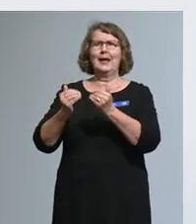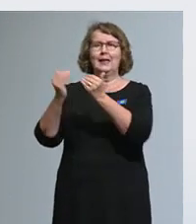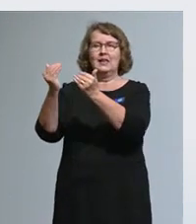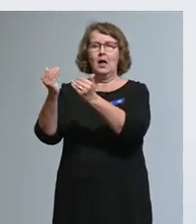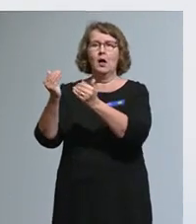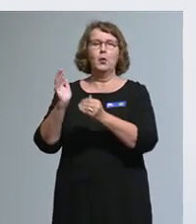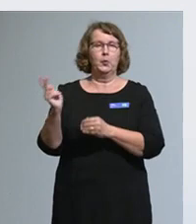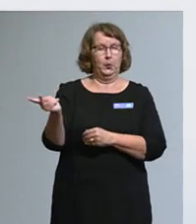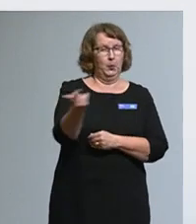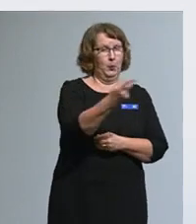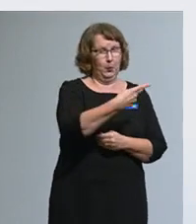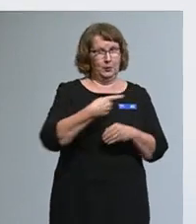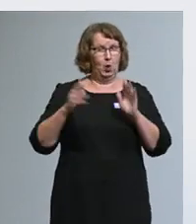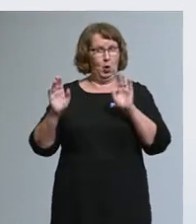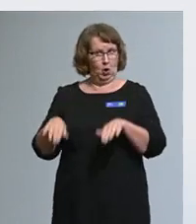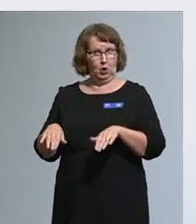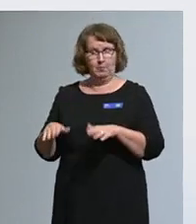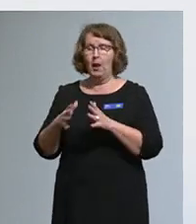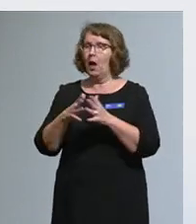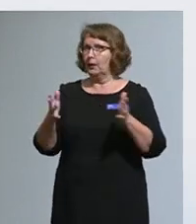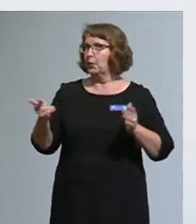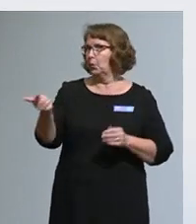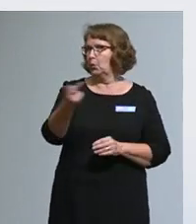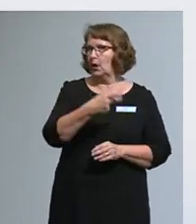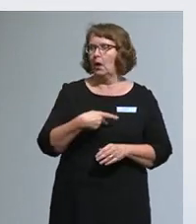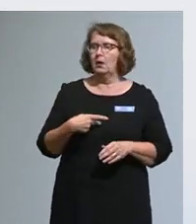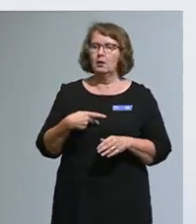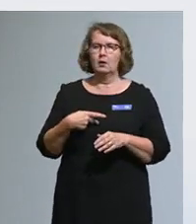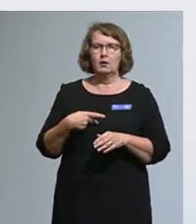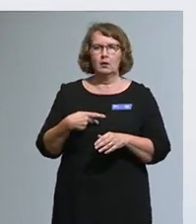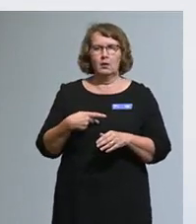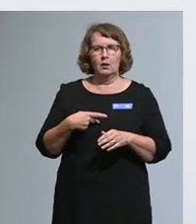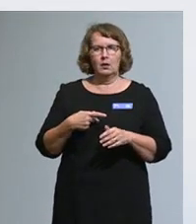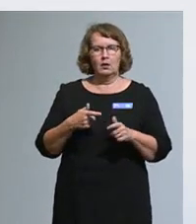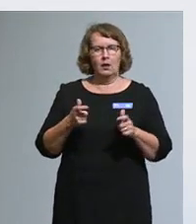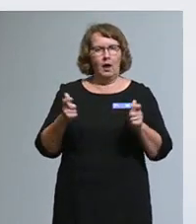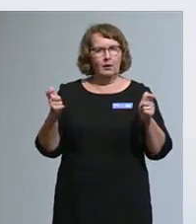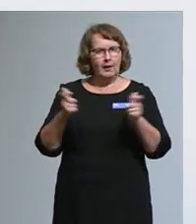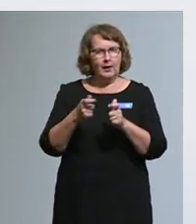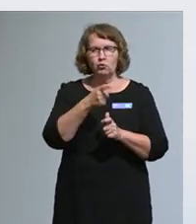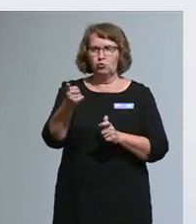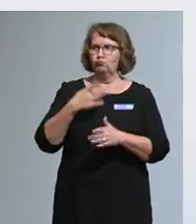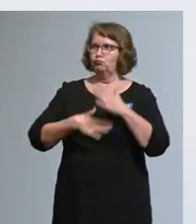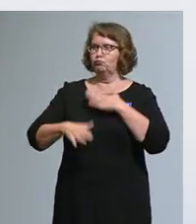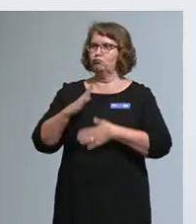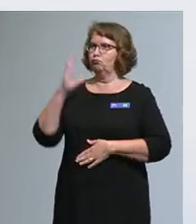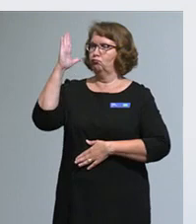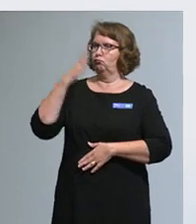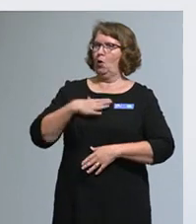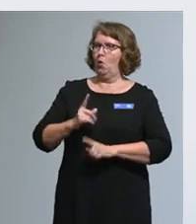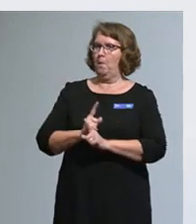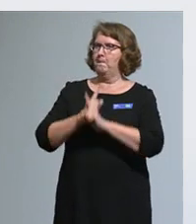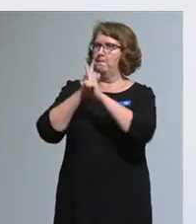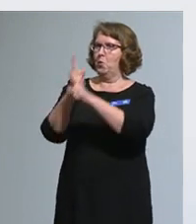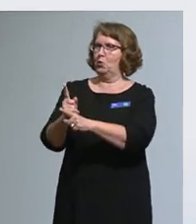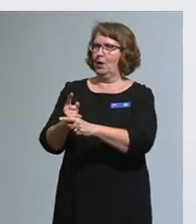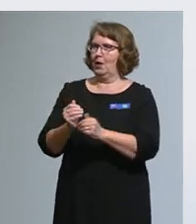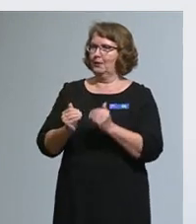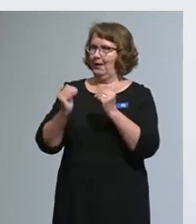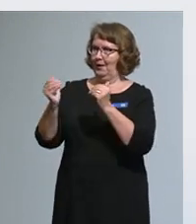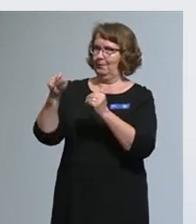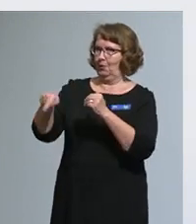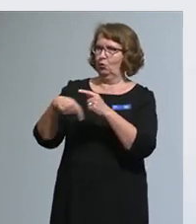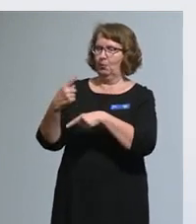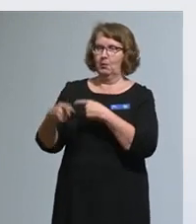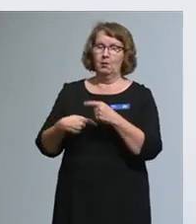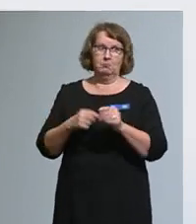oli ilahduttavaa, että hyvin laajasti järjestöt ilmoitti halunsa olla mukana kehittämässä tätä koko